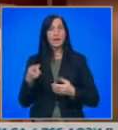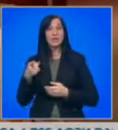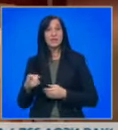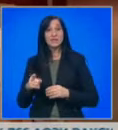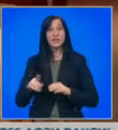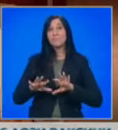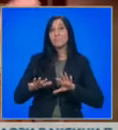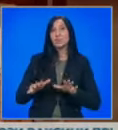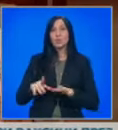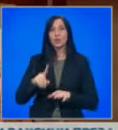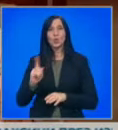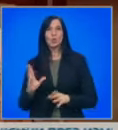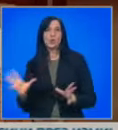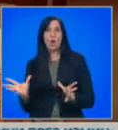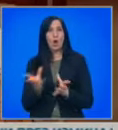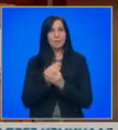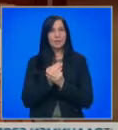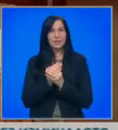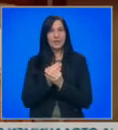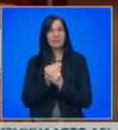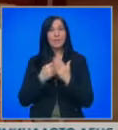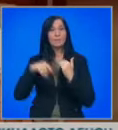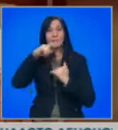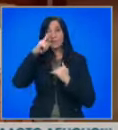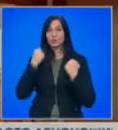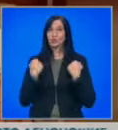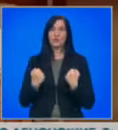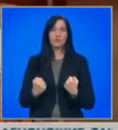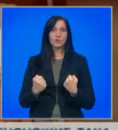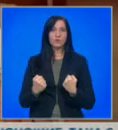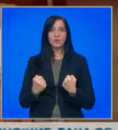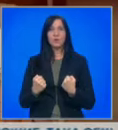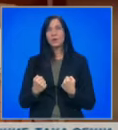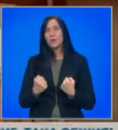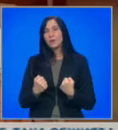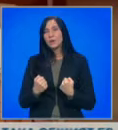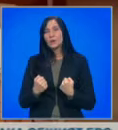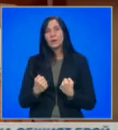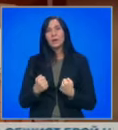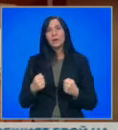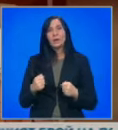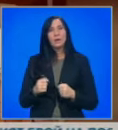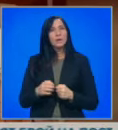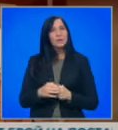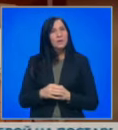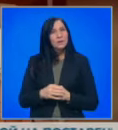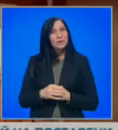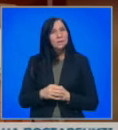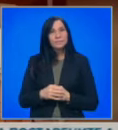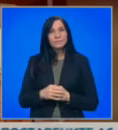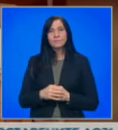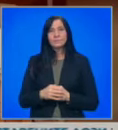са нещата, кои ни обединуват по най-важното за живота. Кога бях в София пръв път, това